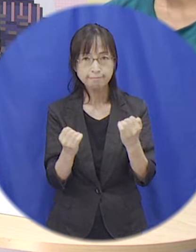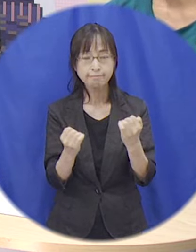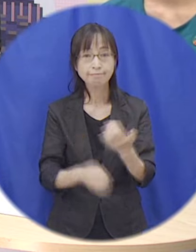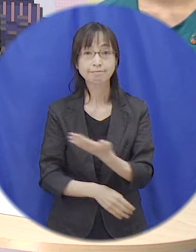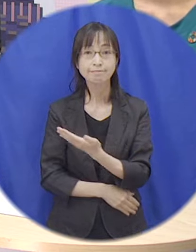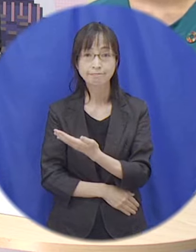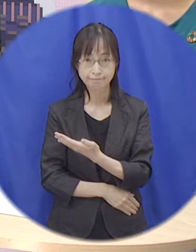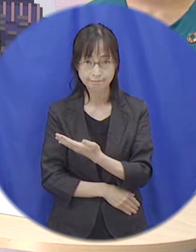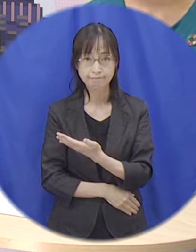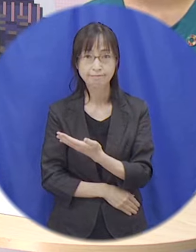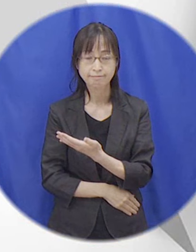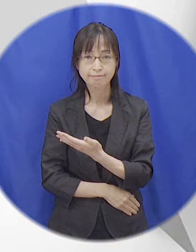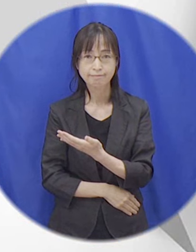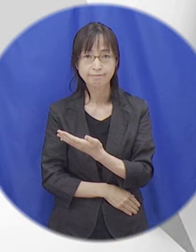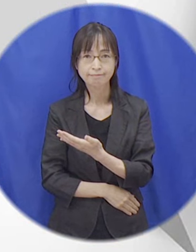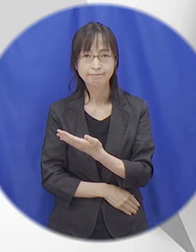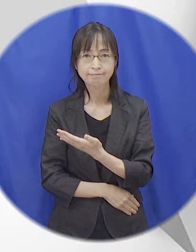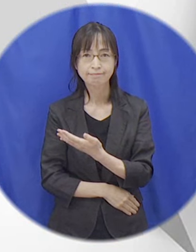グラフをご覧ください、はい。